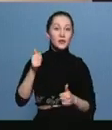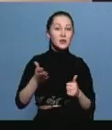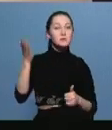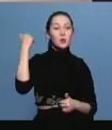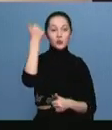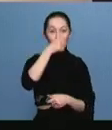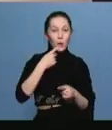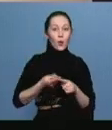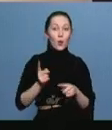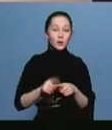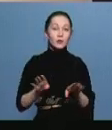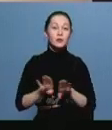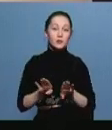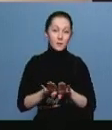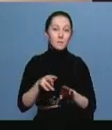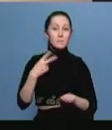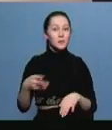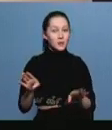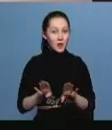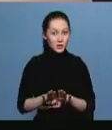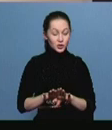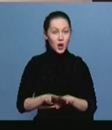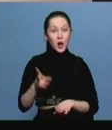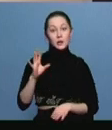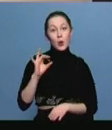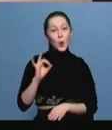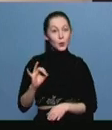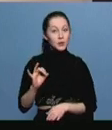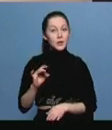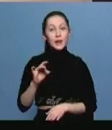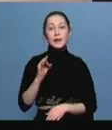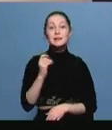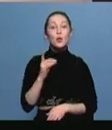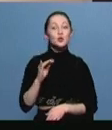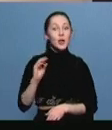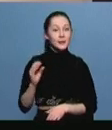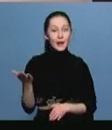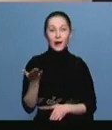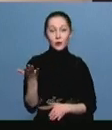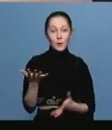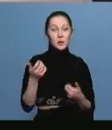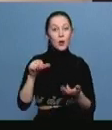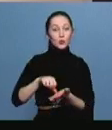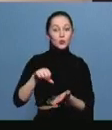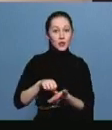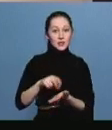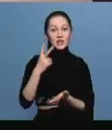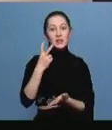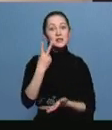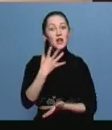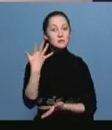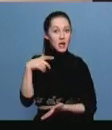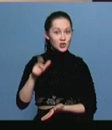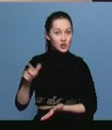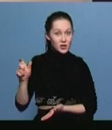года, то это практически та же цифра. Но и за изложение, в котором принимали участие 225